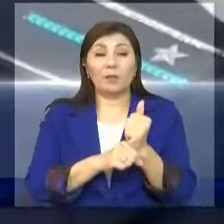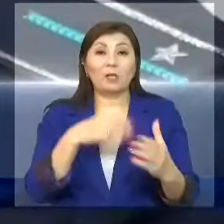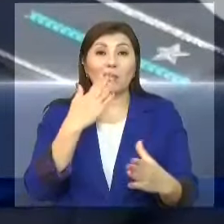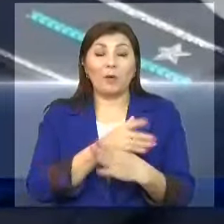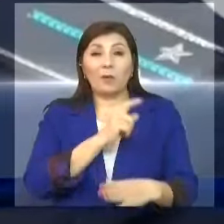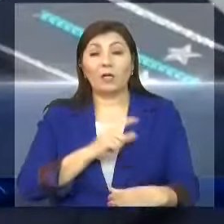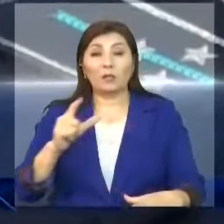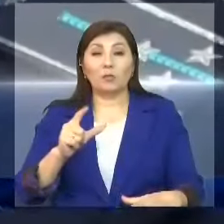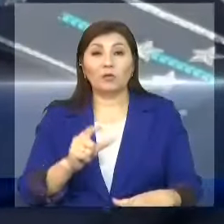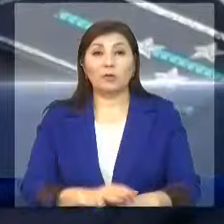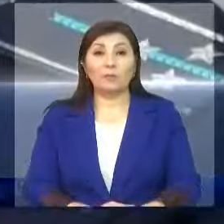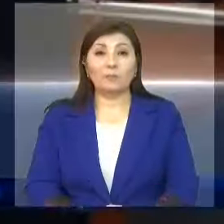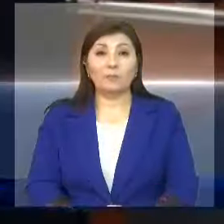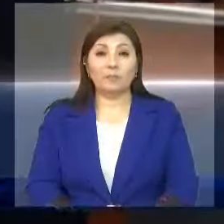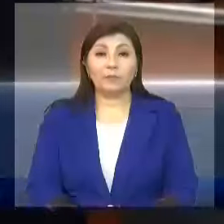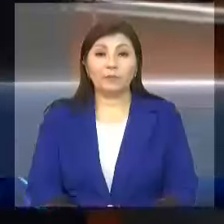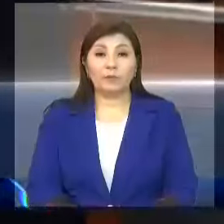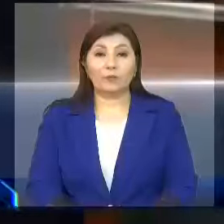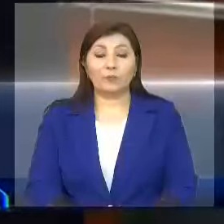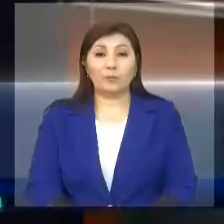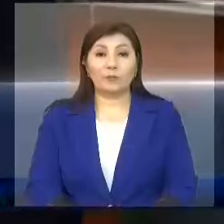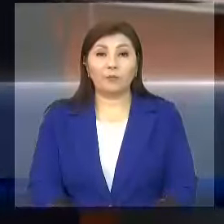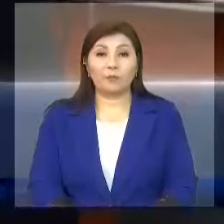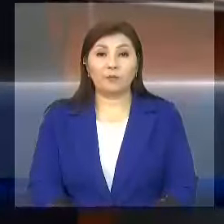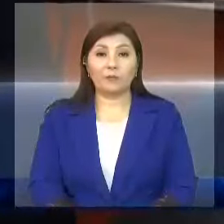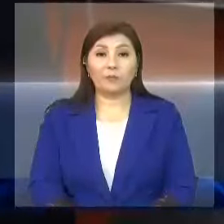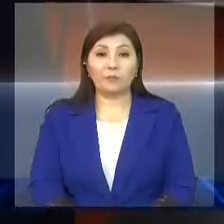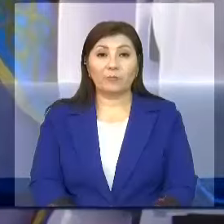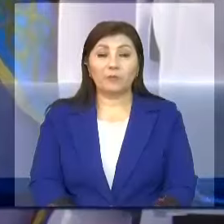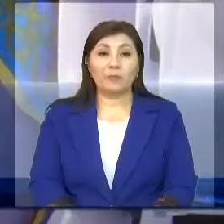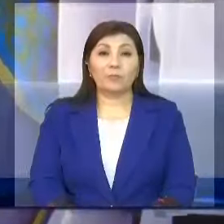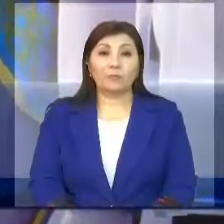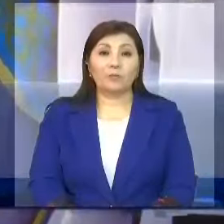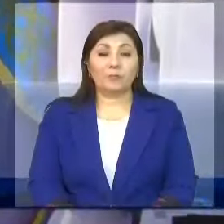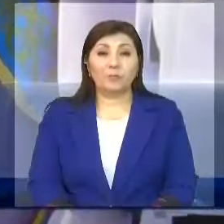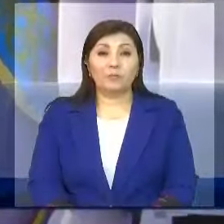оказавшимся в трудной ситуации. Зарина Утба, Армандус Магомбетов, телеканал «Актобе».